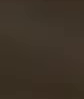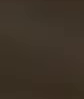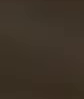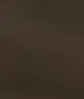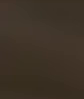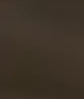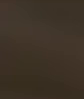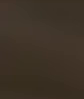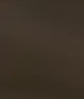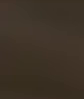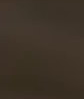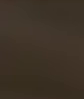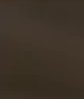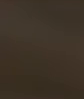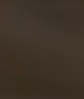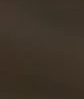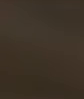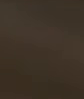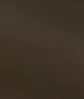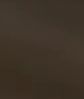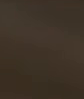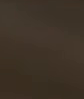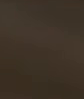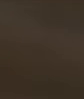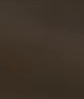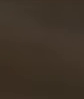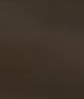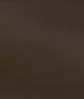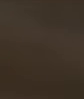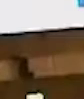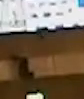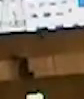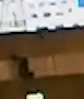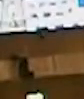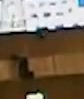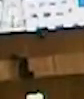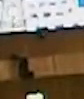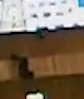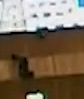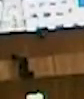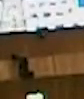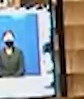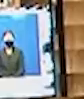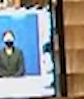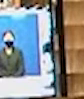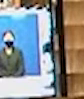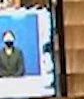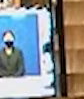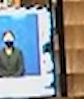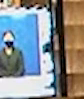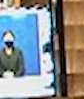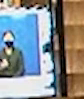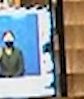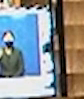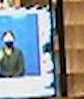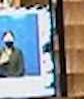ณครับ ท่านประธานครับขอใช้สิทธิ์พาดพิงครับนิดเดียวครับ1นาที ใช้พาดพิงตรงไหนครับ เมื่อกี้ท่านนายกบอกว่